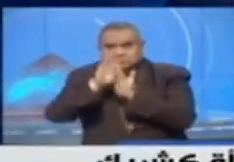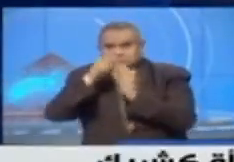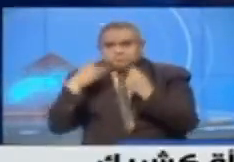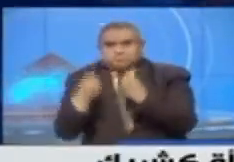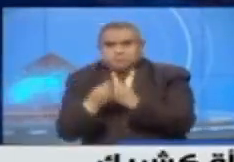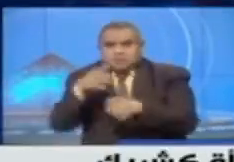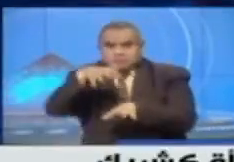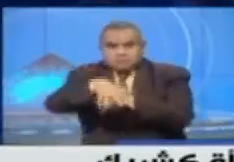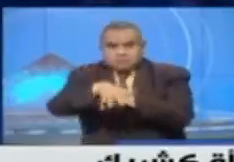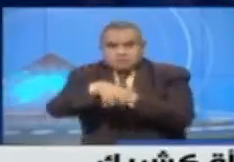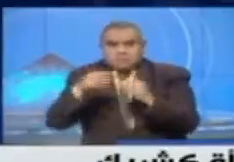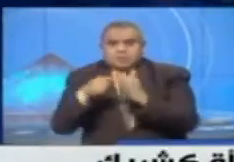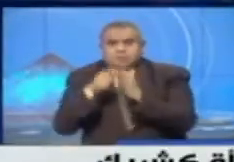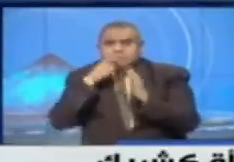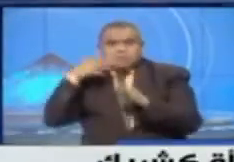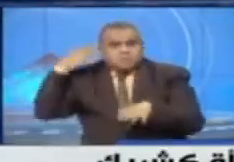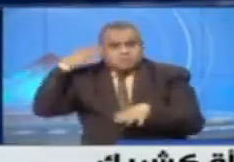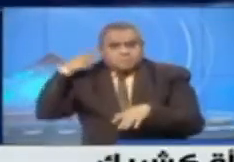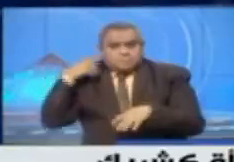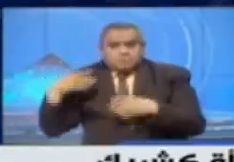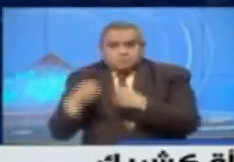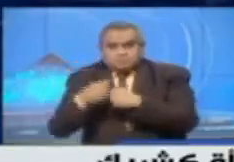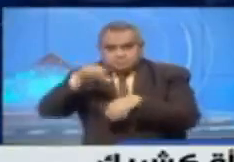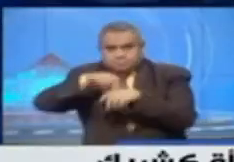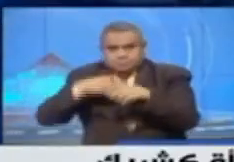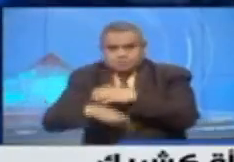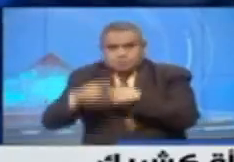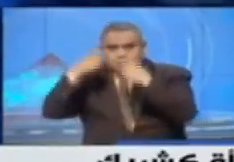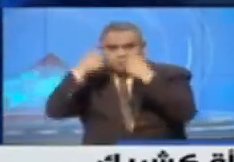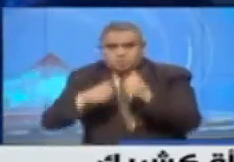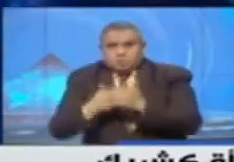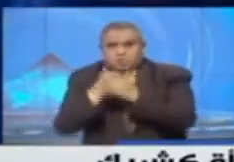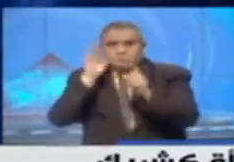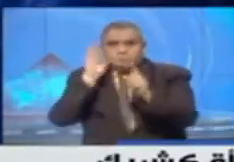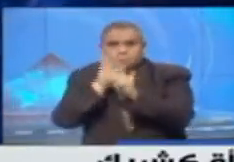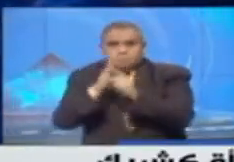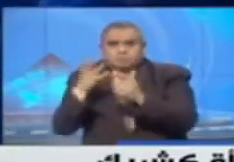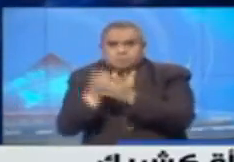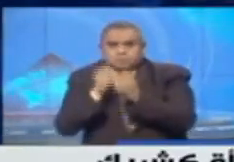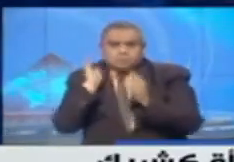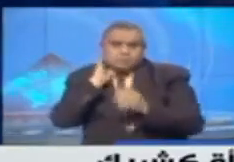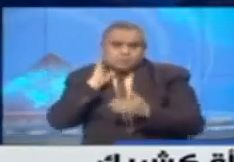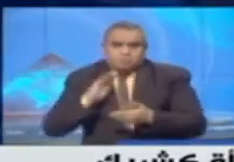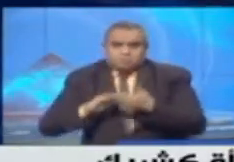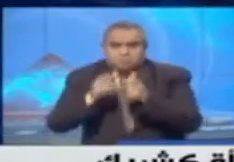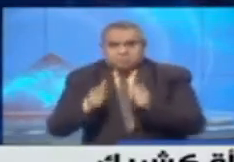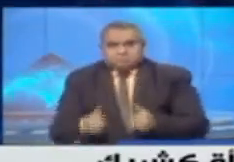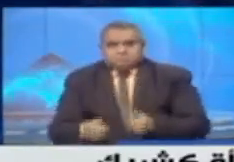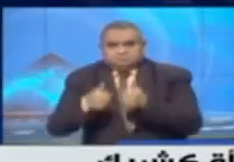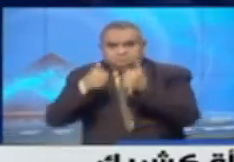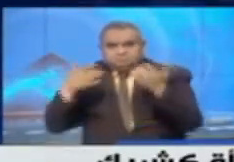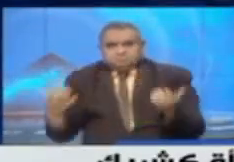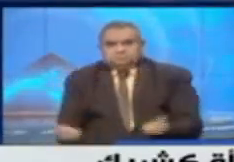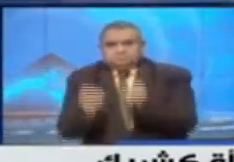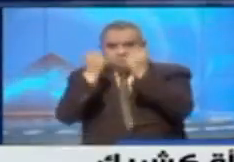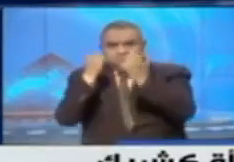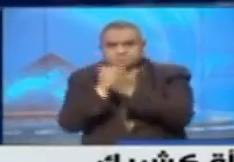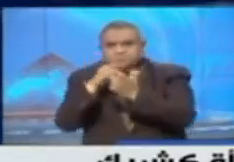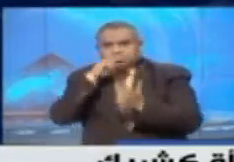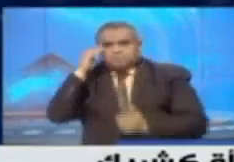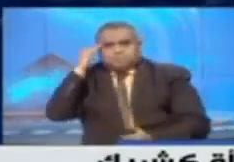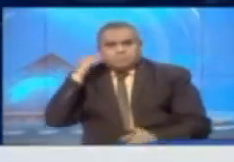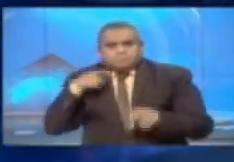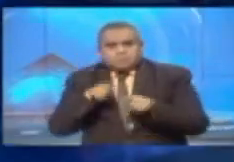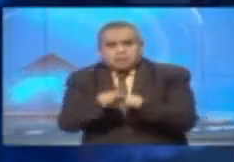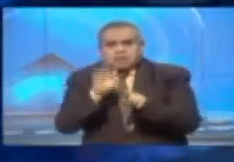المرأة كشريك أساسي في بناء الوطن، فهي الدرع الحامي الذي يصون الأمة ومستقبلها.